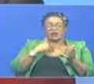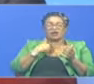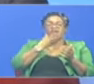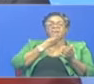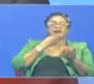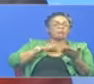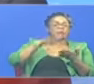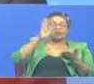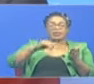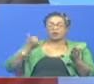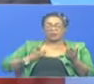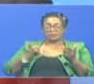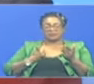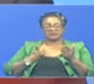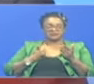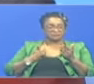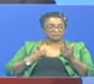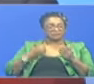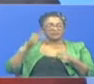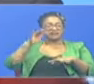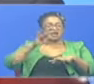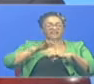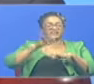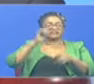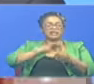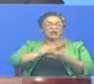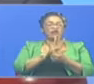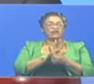hii ugonjwa kushinda wa kike.